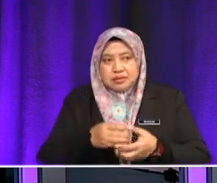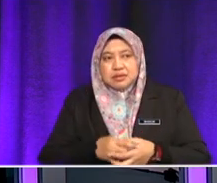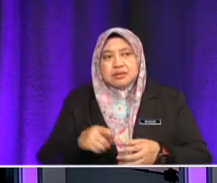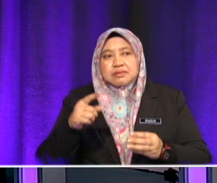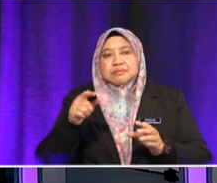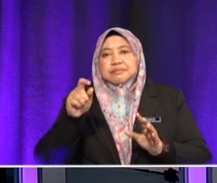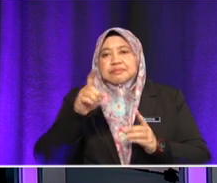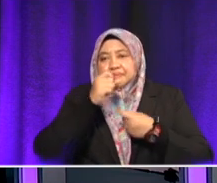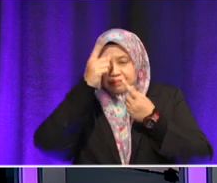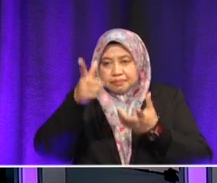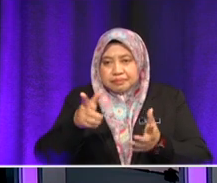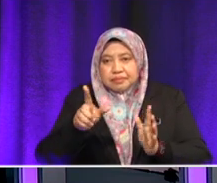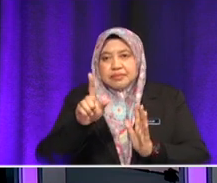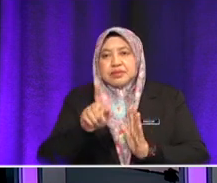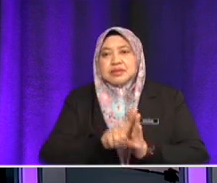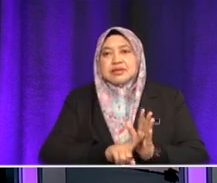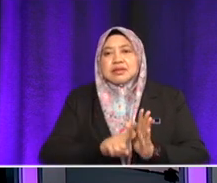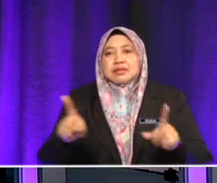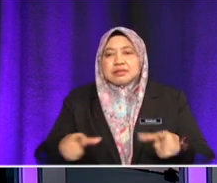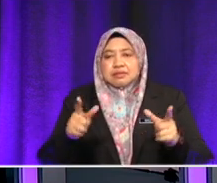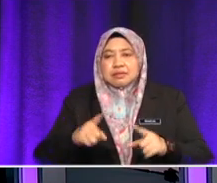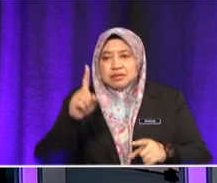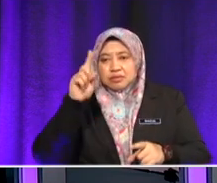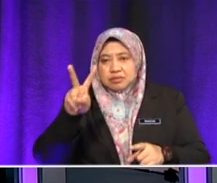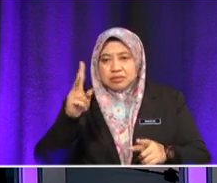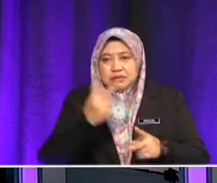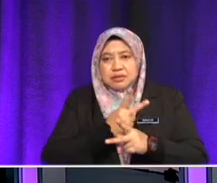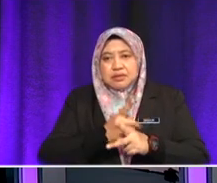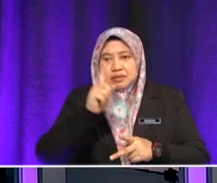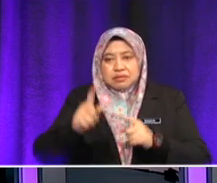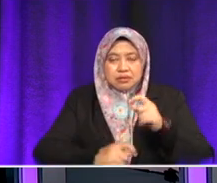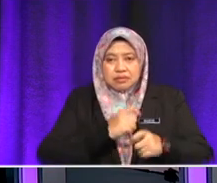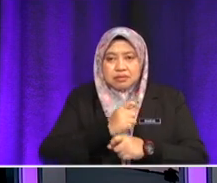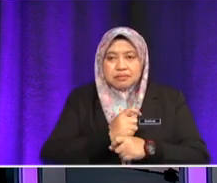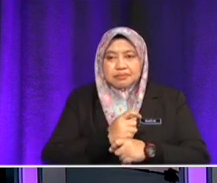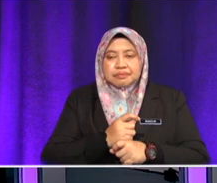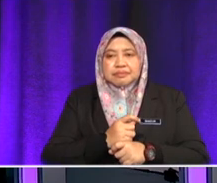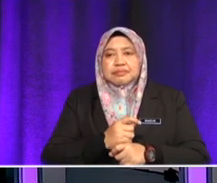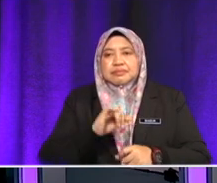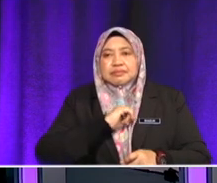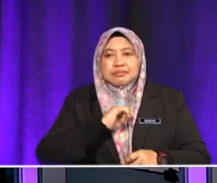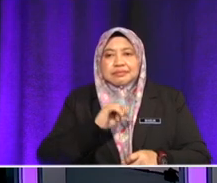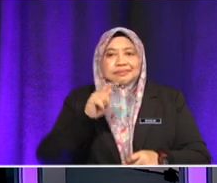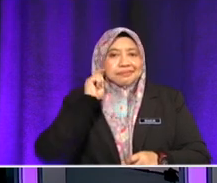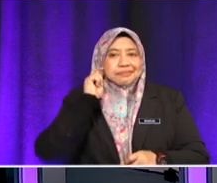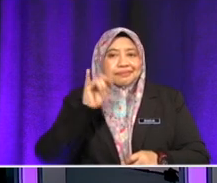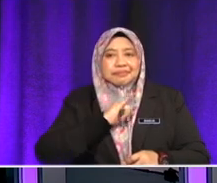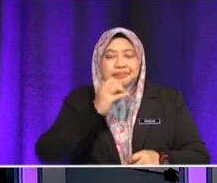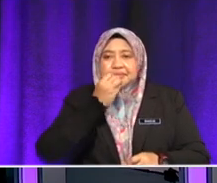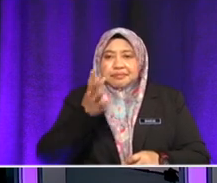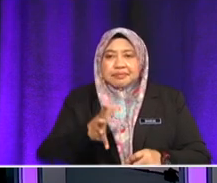dalam masa dua kali satu tahun baik tadi saya bagi tahu tentang kaidah pencak silat